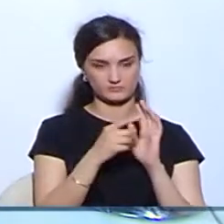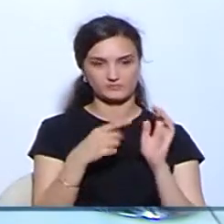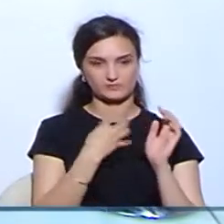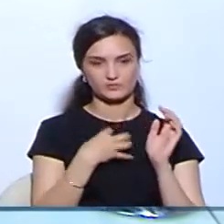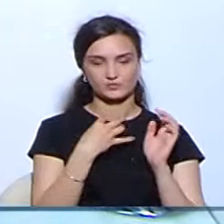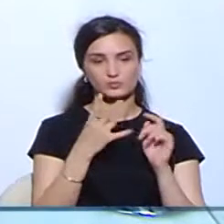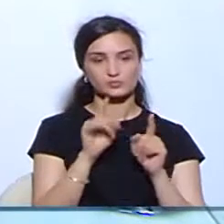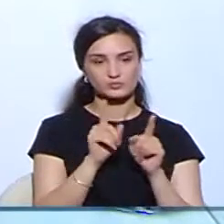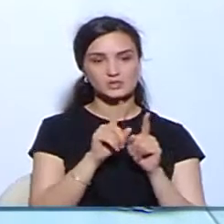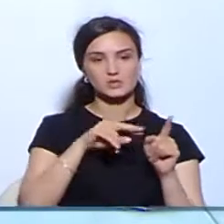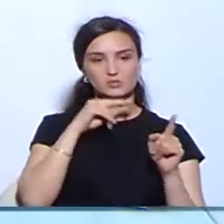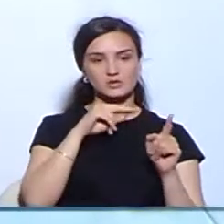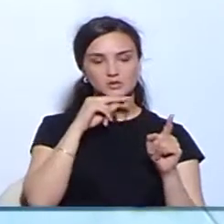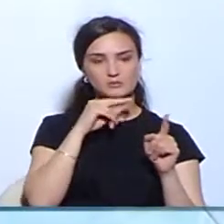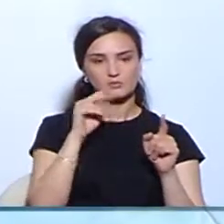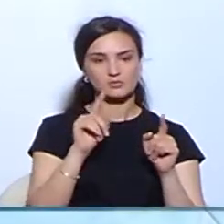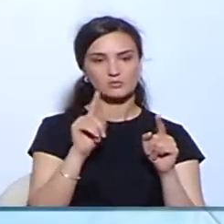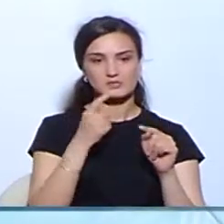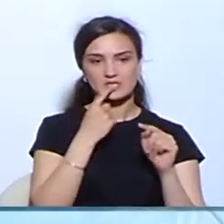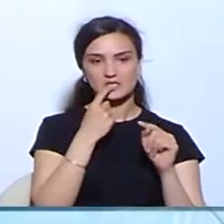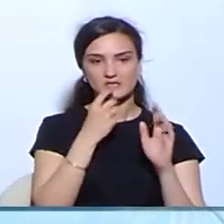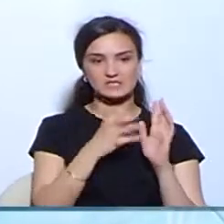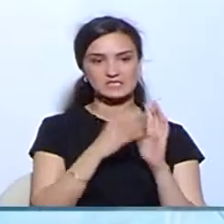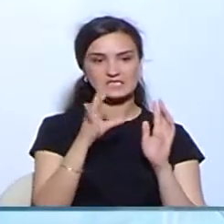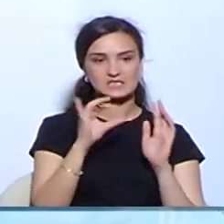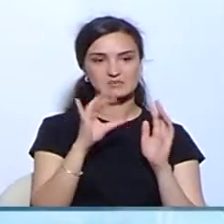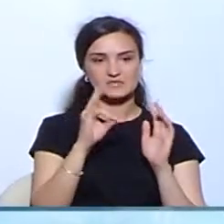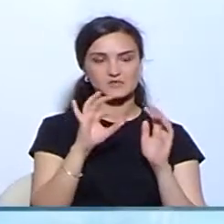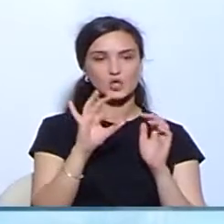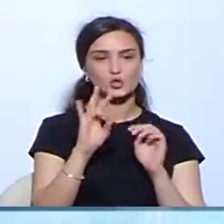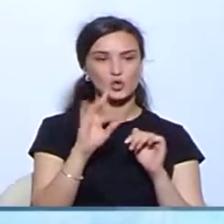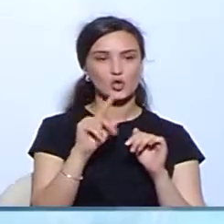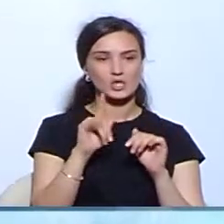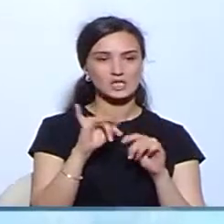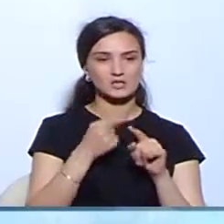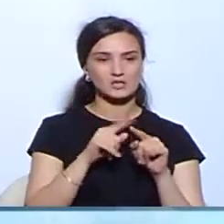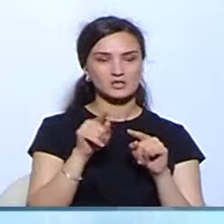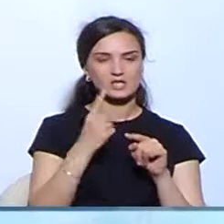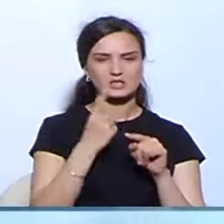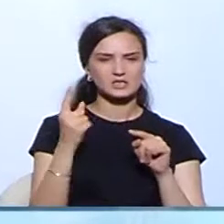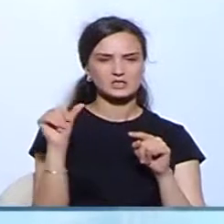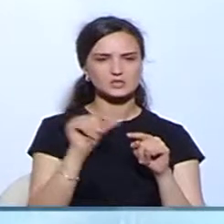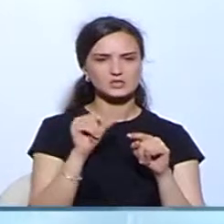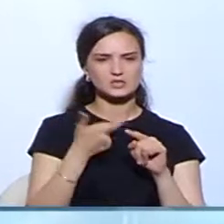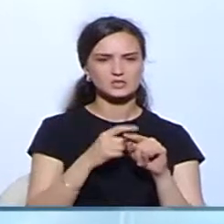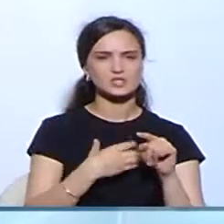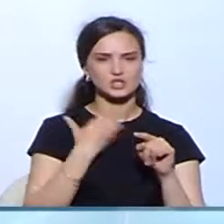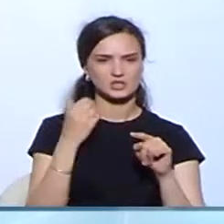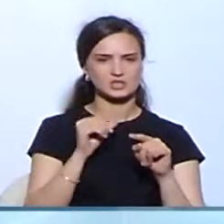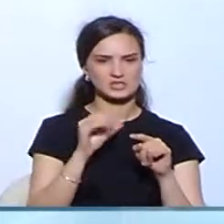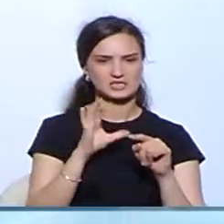უბრალოდ საყურადღებო აქვე ჩავთავ, რომ საკვერცხის სიმსივნე ონკოლოგიური თვალსაზრისით არის ერთ-ერთი ვერაგი სიმსივნე,